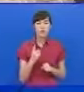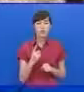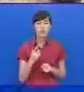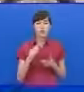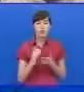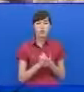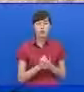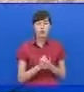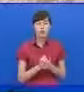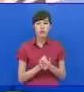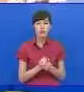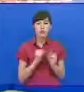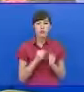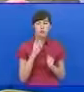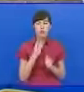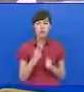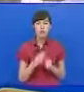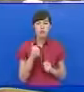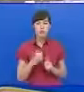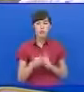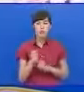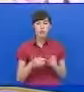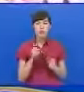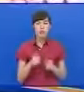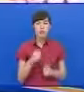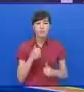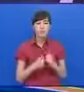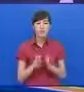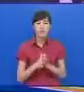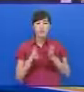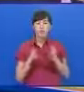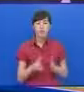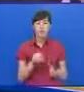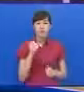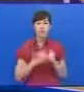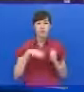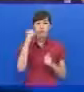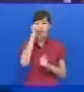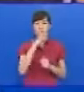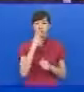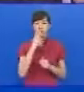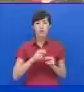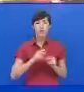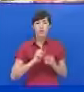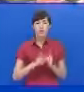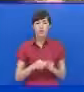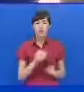жақсы, енді бокс көргізеді ғой. Ал жарысты ұйымдастырушылар бұл бәсекенің ауқымын арттырып, жыл сайынғы дәстүрлі додаға айналдырмақ